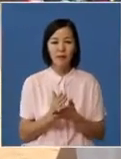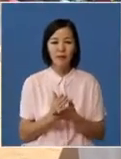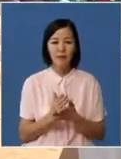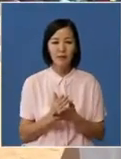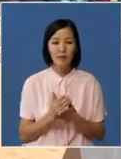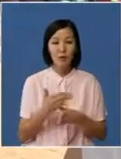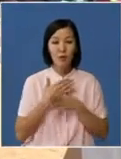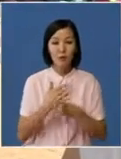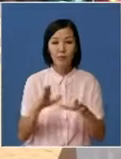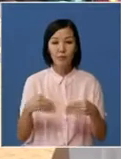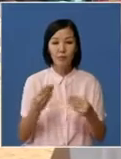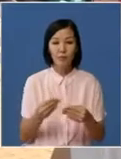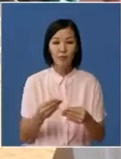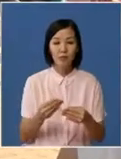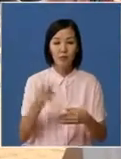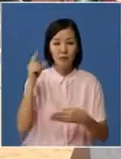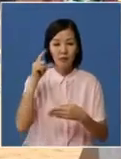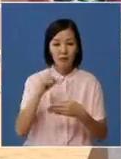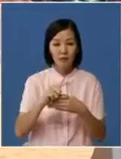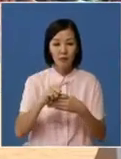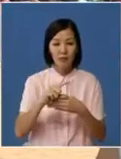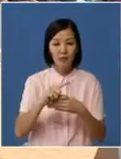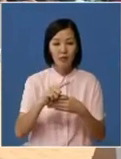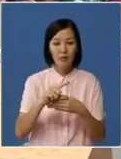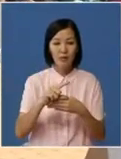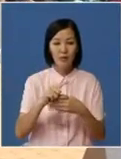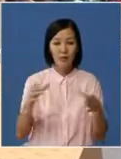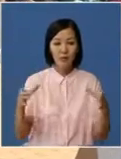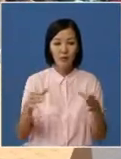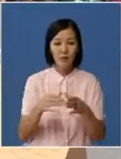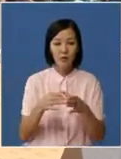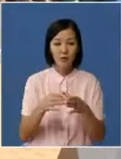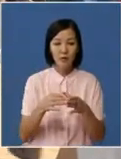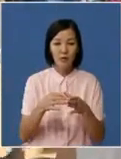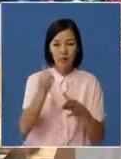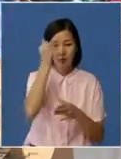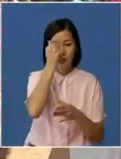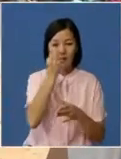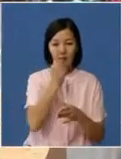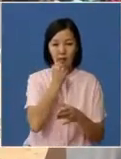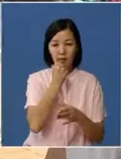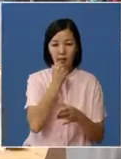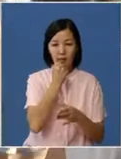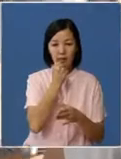Осындай көмек көрсетіп отырған жақсылықтарыңыз ұмытпаймыз.